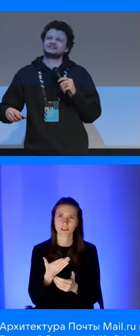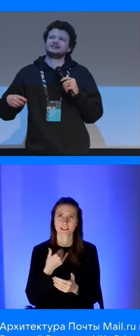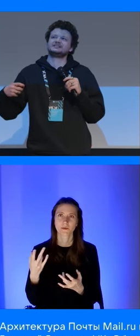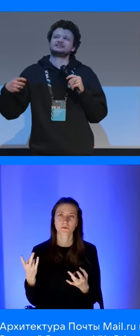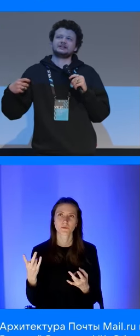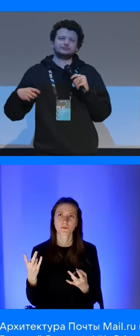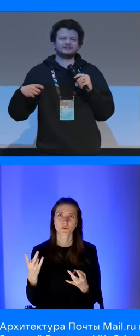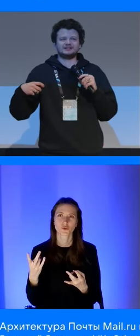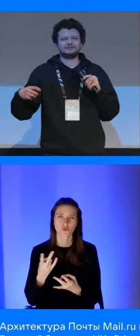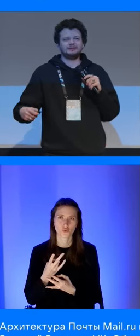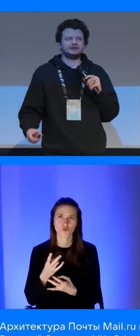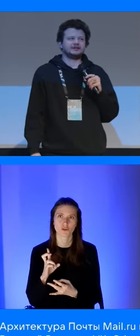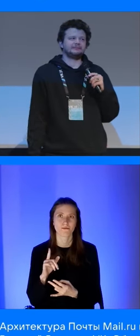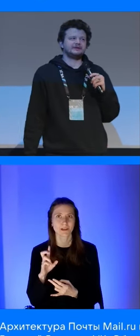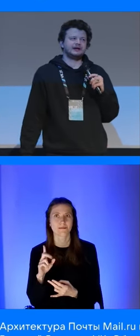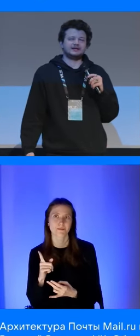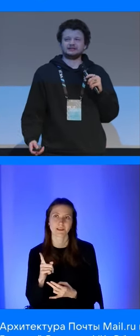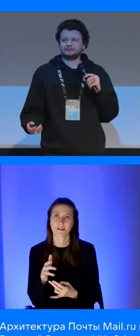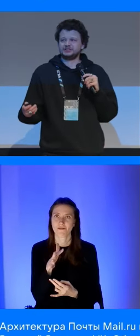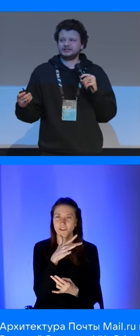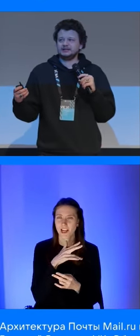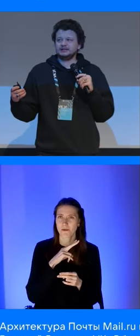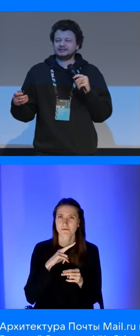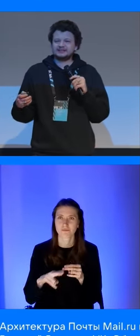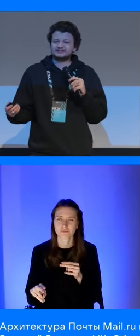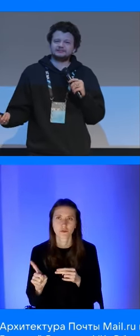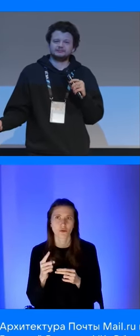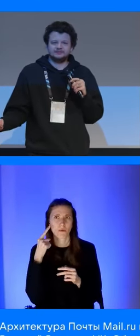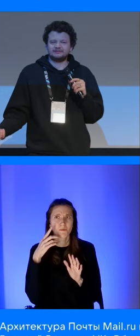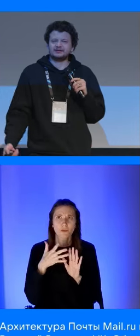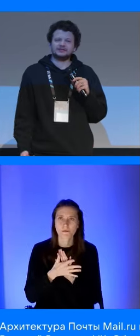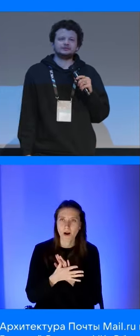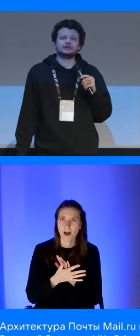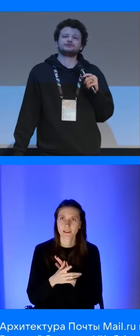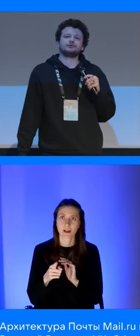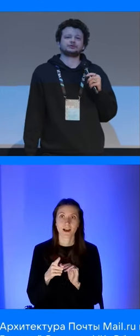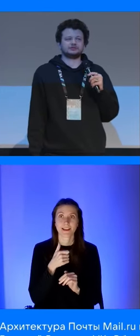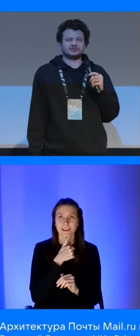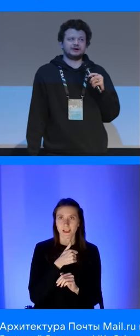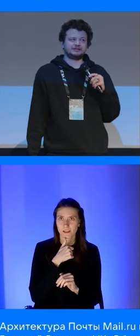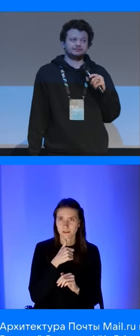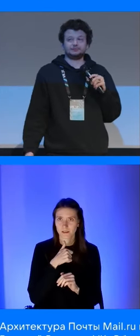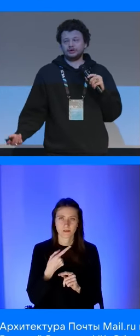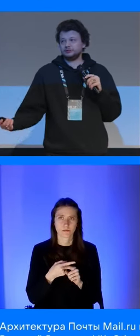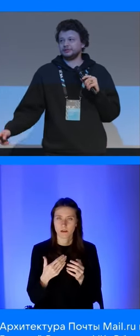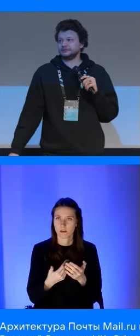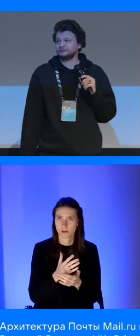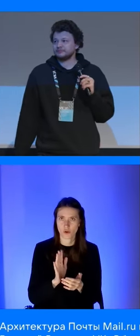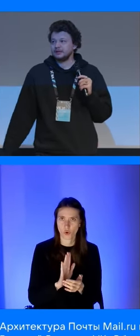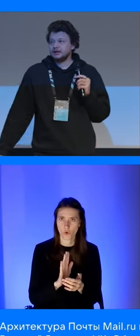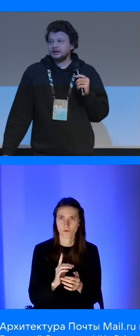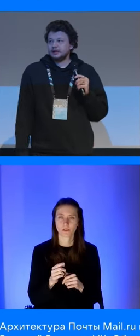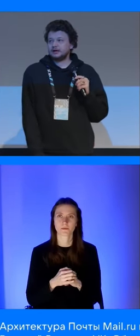нам каждый раз надо будет тратить время на понимание, это вообще тесты не виноваты или у нас в коде что-то сломалось. Поэтому они all